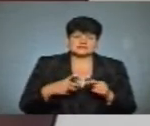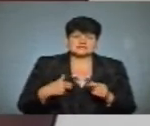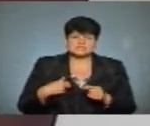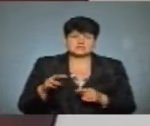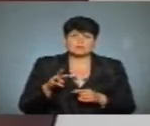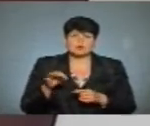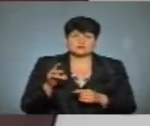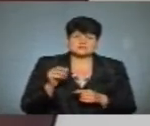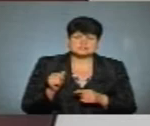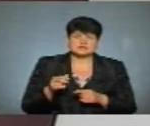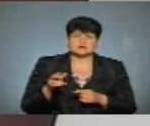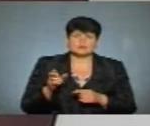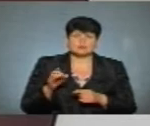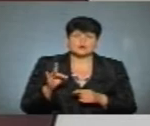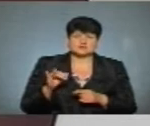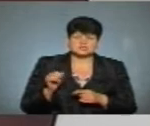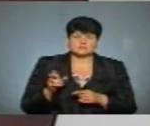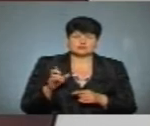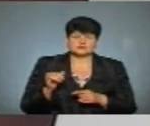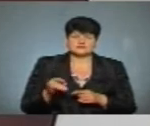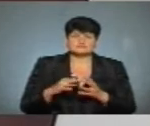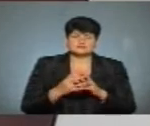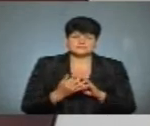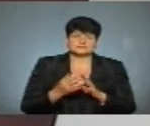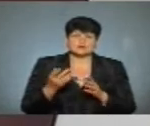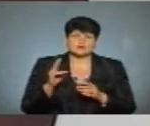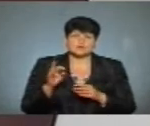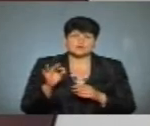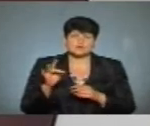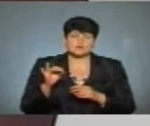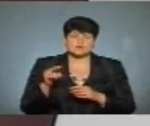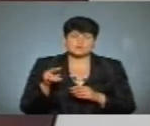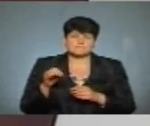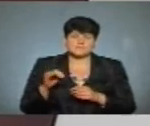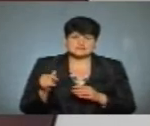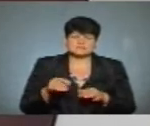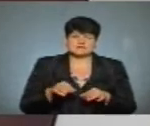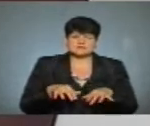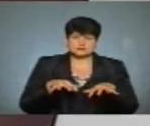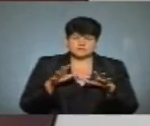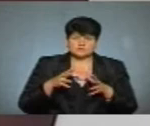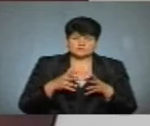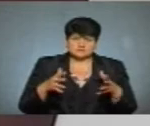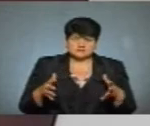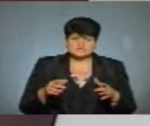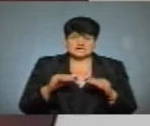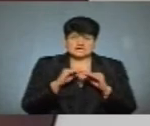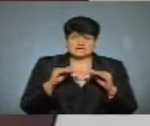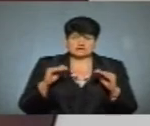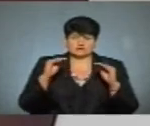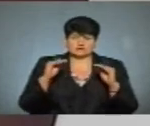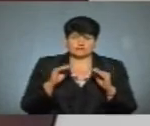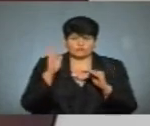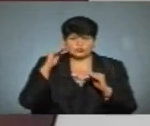Монастирицький, Борщівський та Бучацький. У селищі Коропець Монастирицького району, яке підтопило найбільше, рівень води знизився, каже Ірина